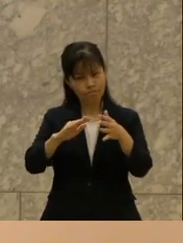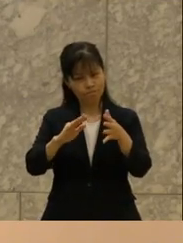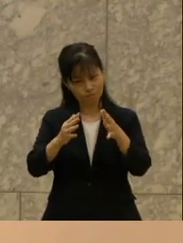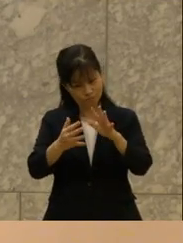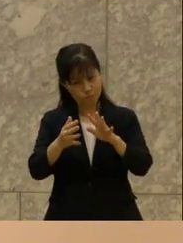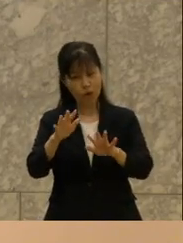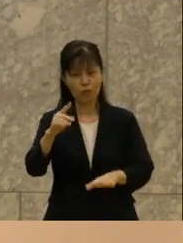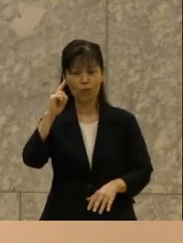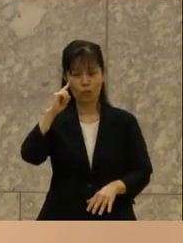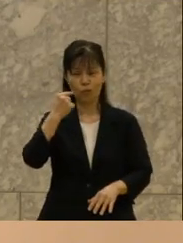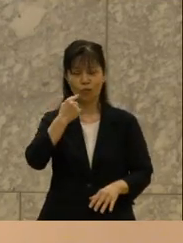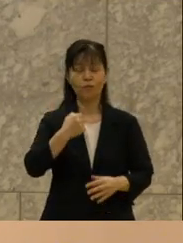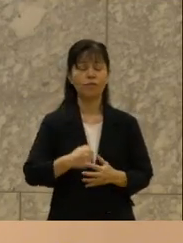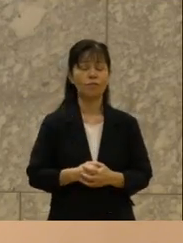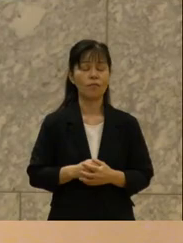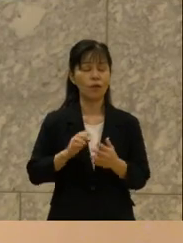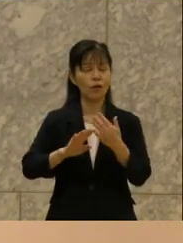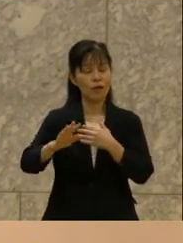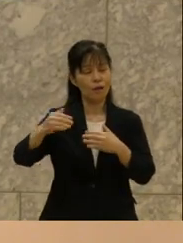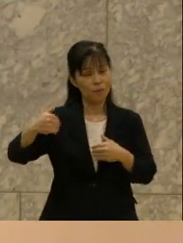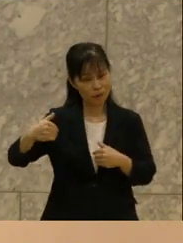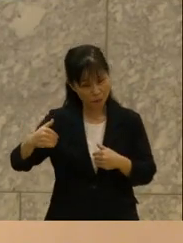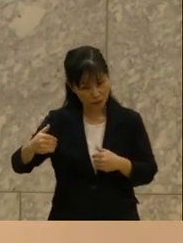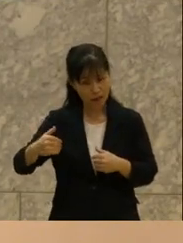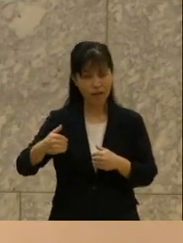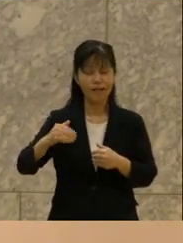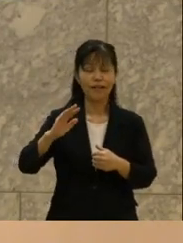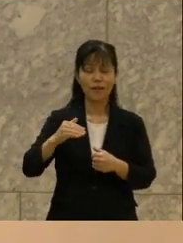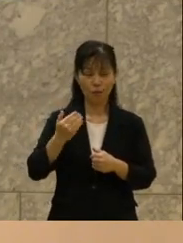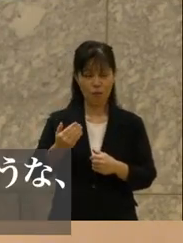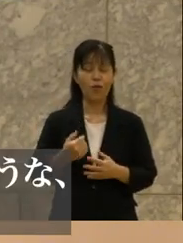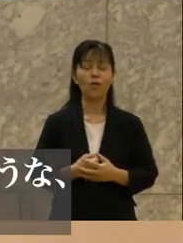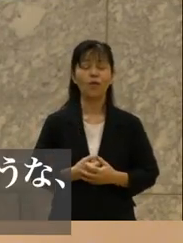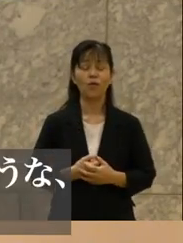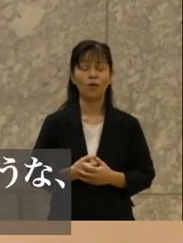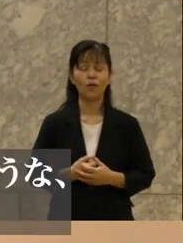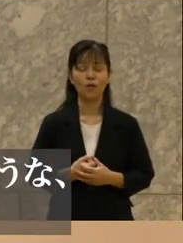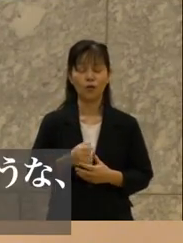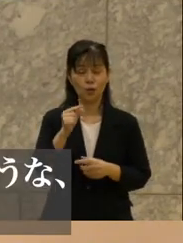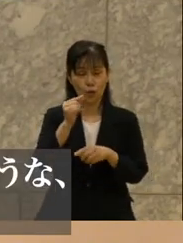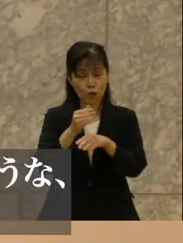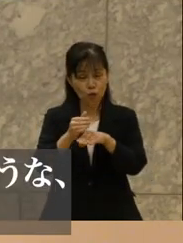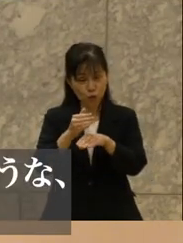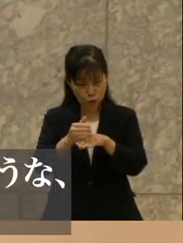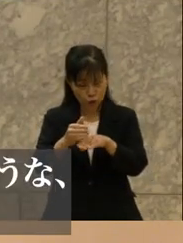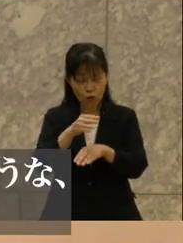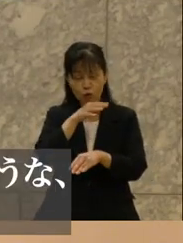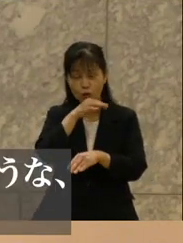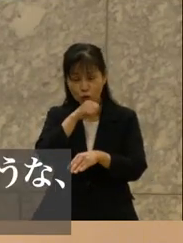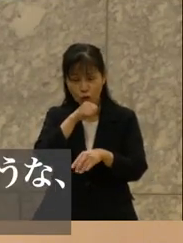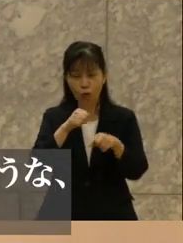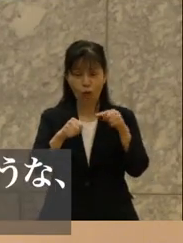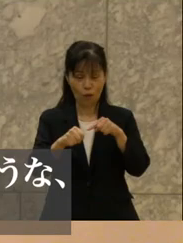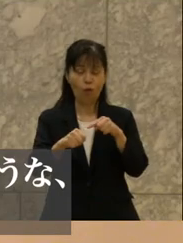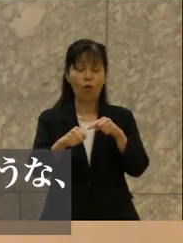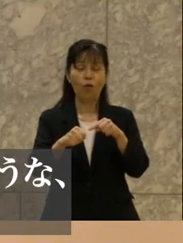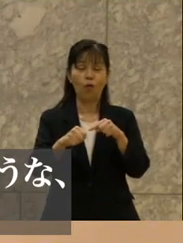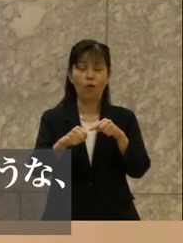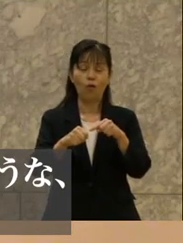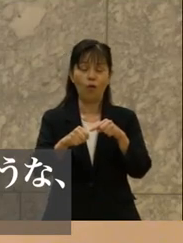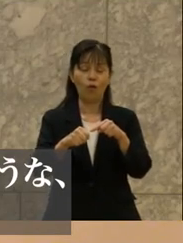これからもまだまだとかもっとベテラン選手はいる中ではあるんですけれどもでもまあ少しずつこう年齢とその